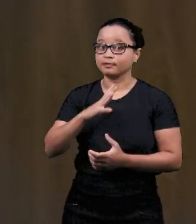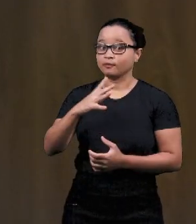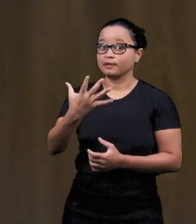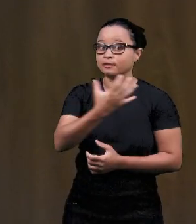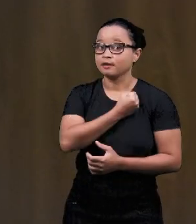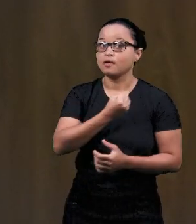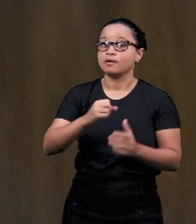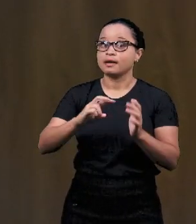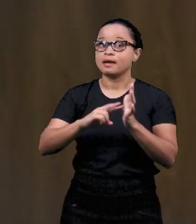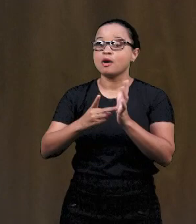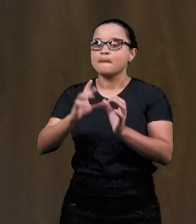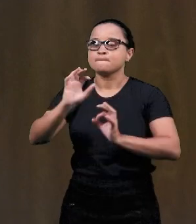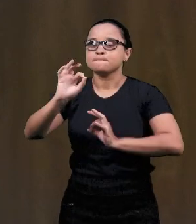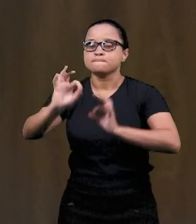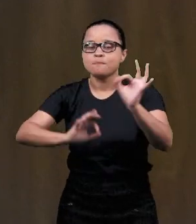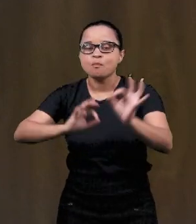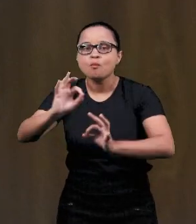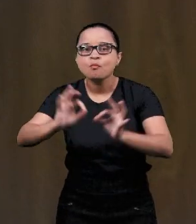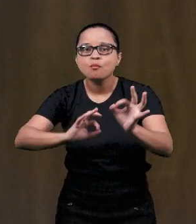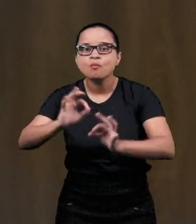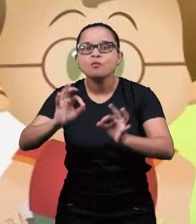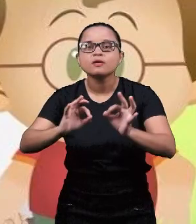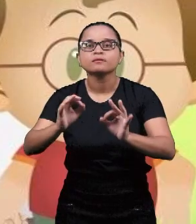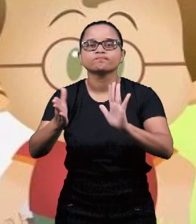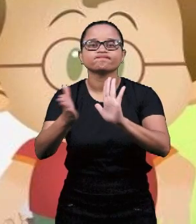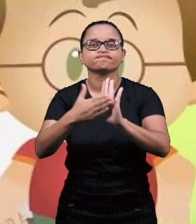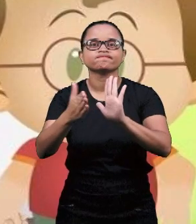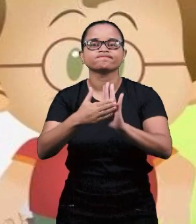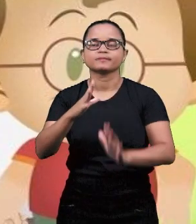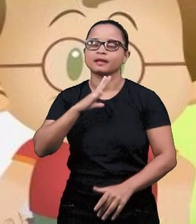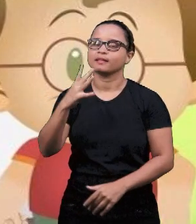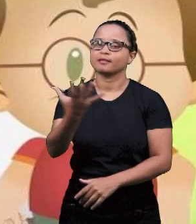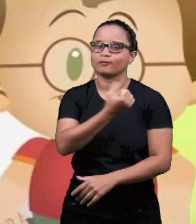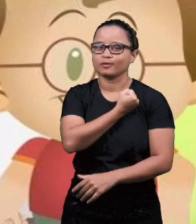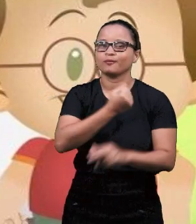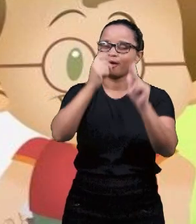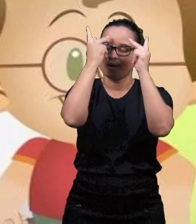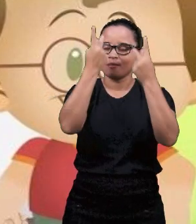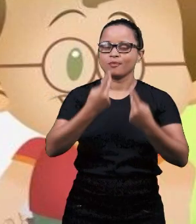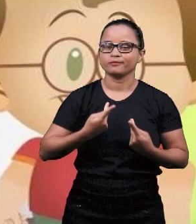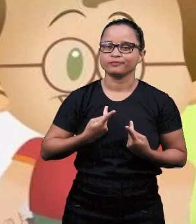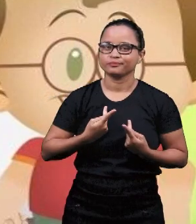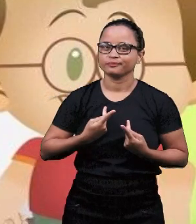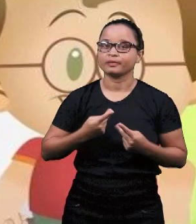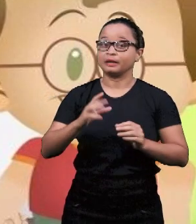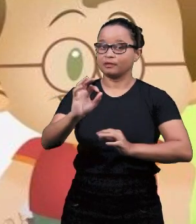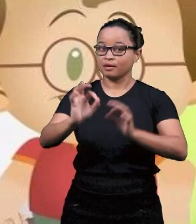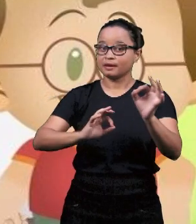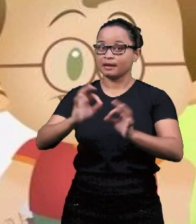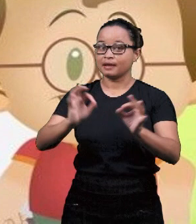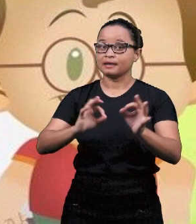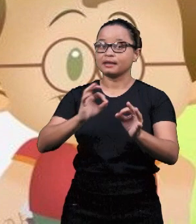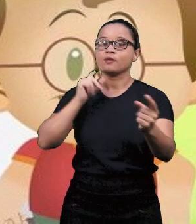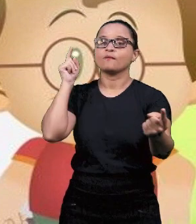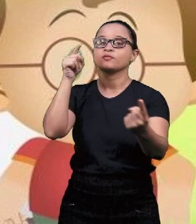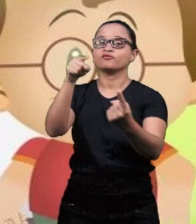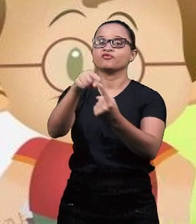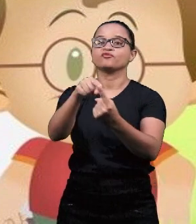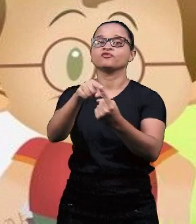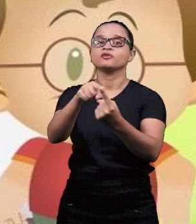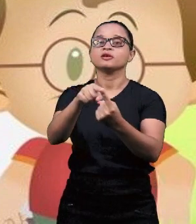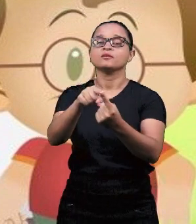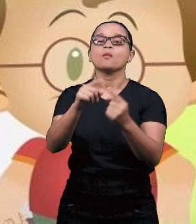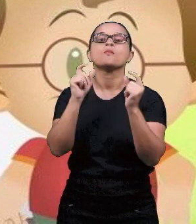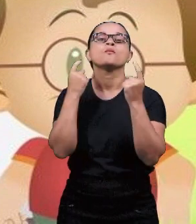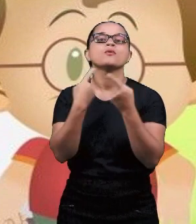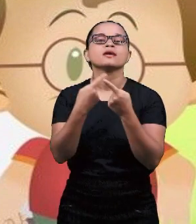un projet de rachat de l'homme. Ce plan est un fruit de grand amour de Dieu qui a donné son